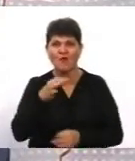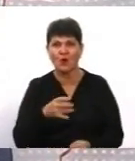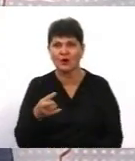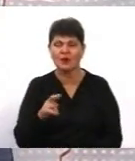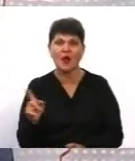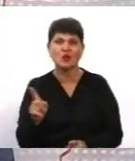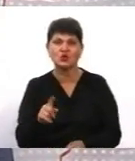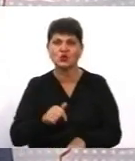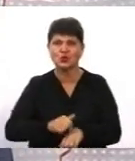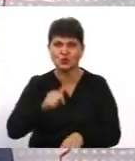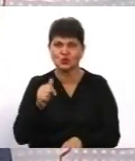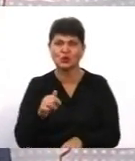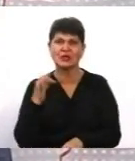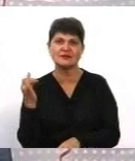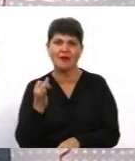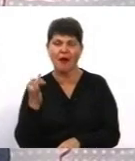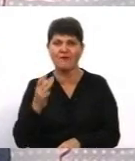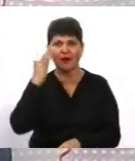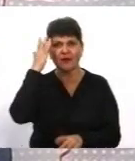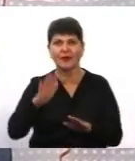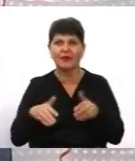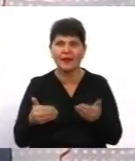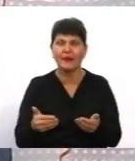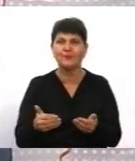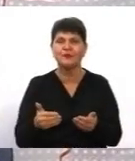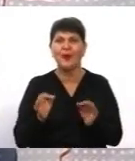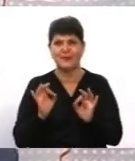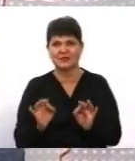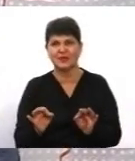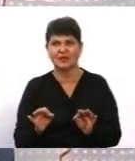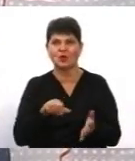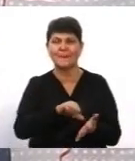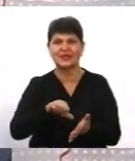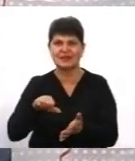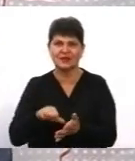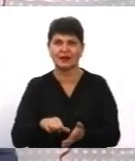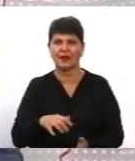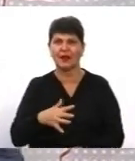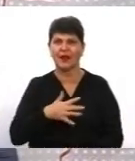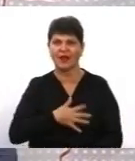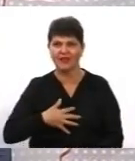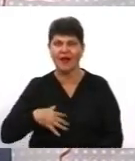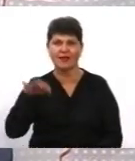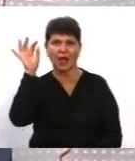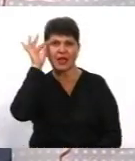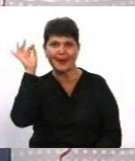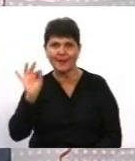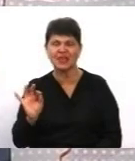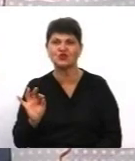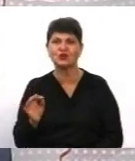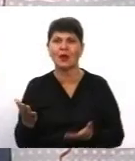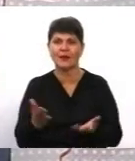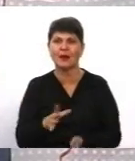якихось цікавих ідей, ну, безперечно, представники Данії, представники Німеччини, які були